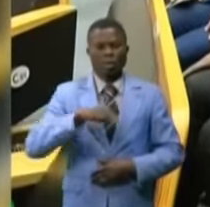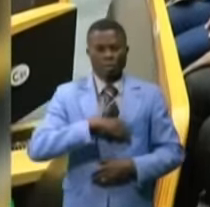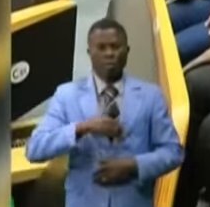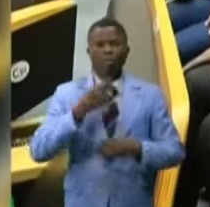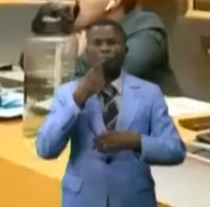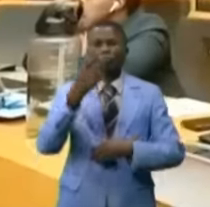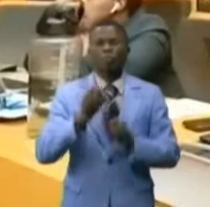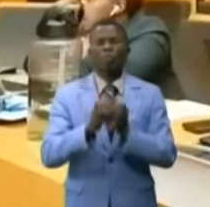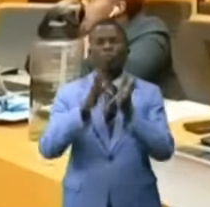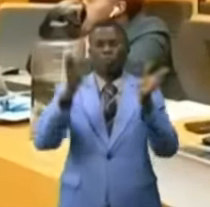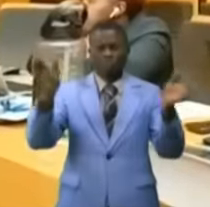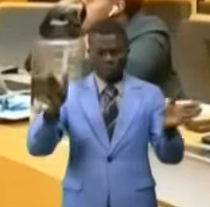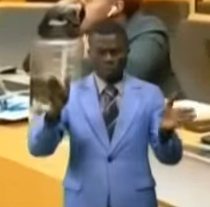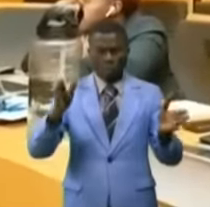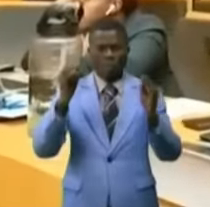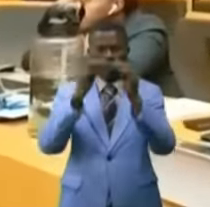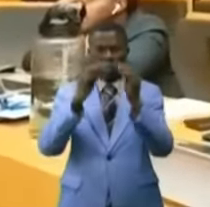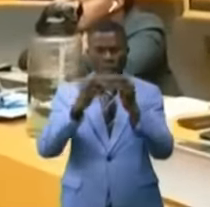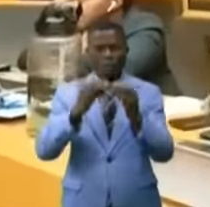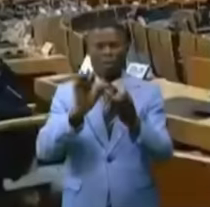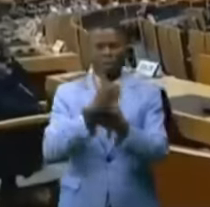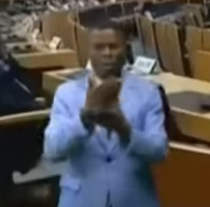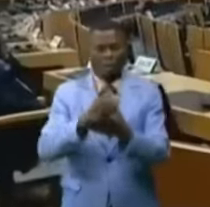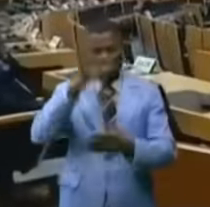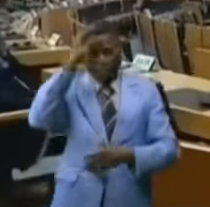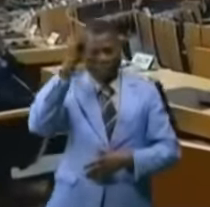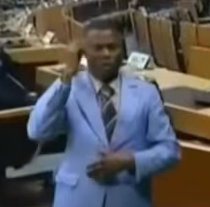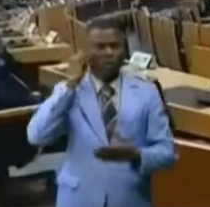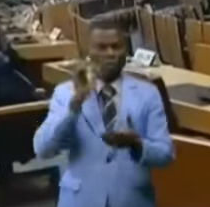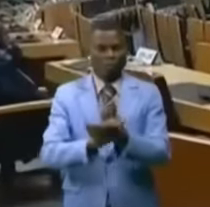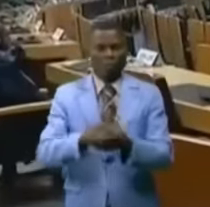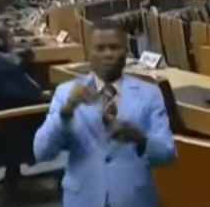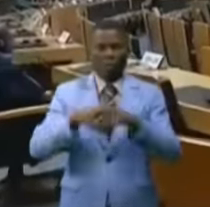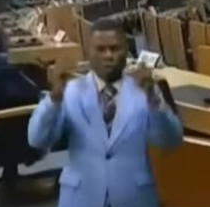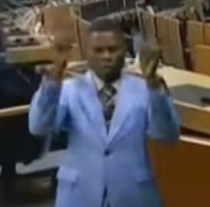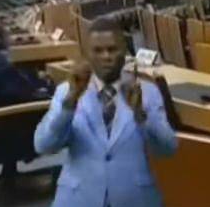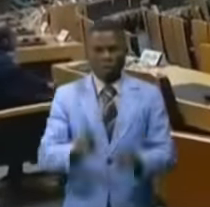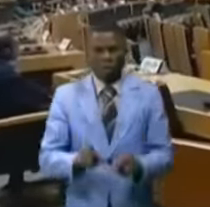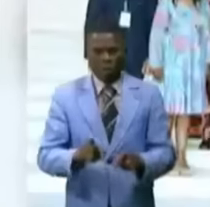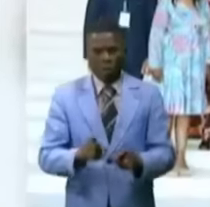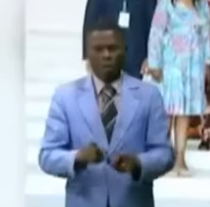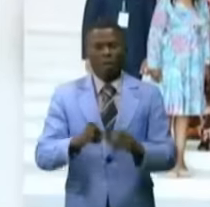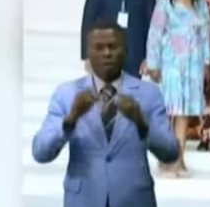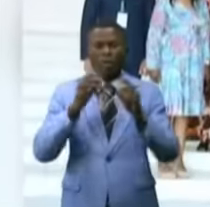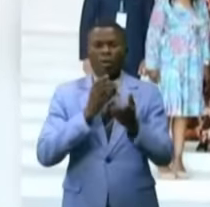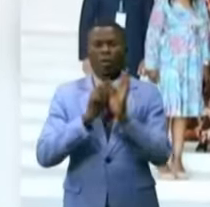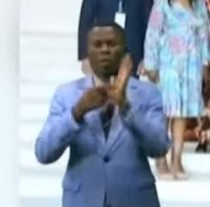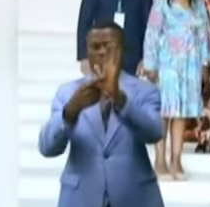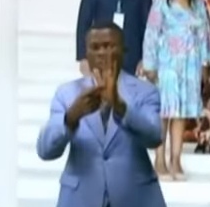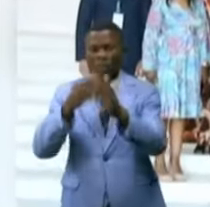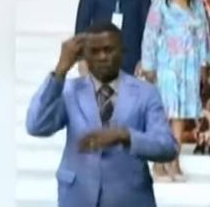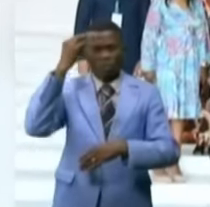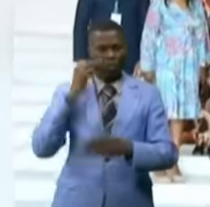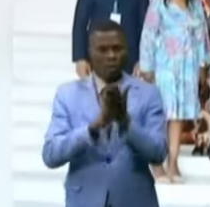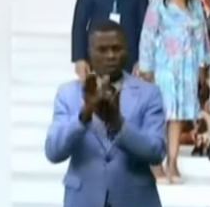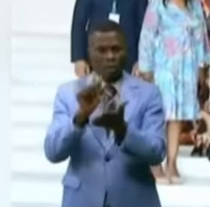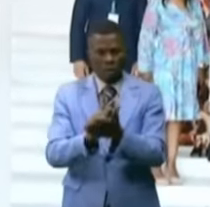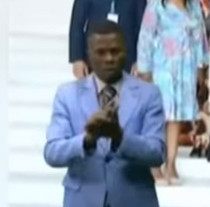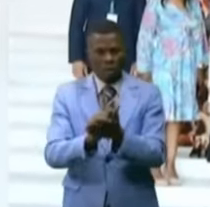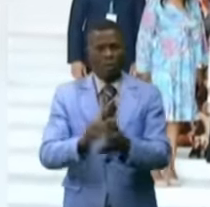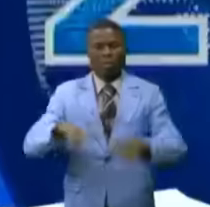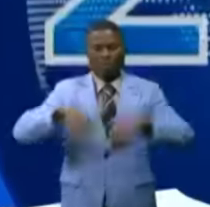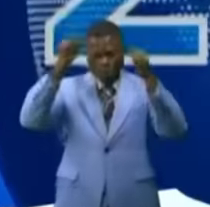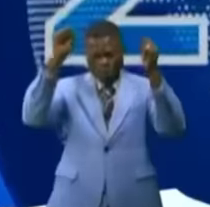déclaration solennelle sur l'égalité entre hommes-femmes en Afrique et sera présentée aux ministres concernés pour